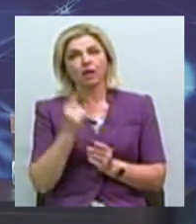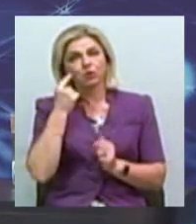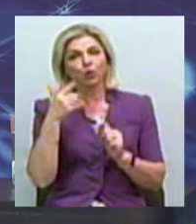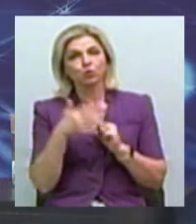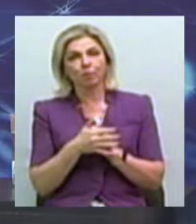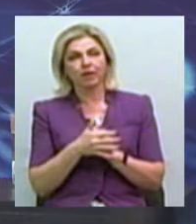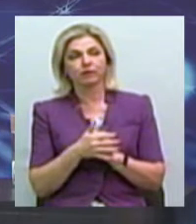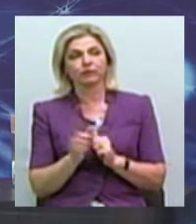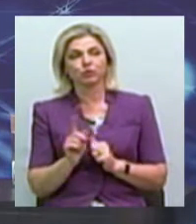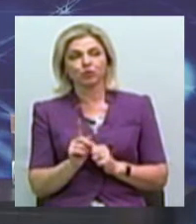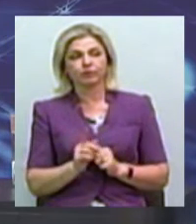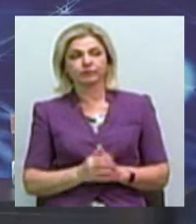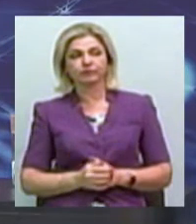що